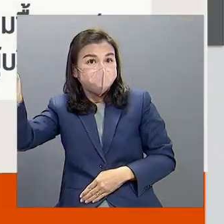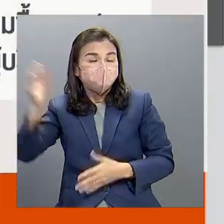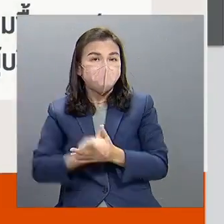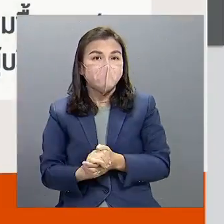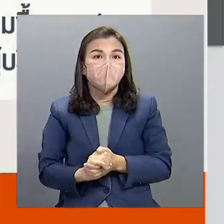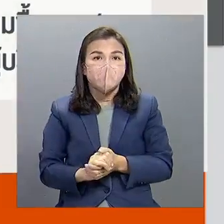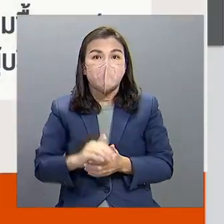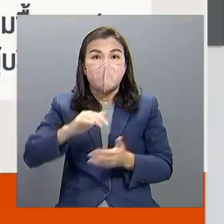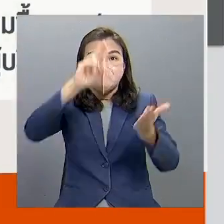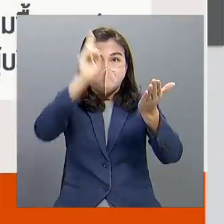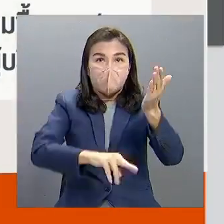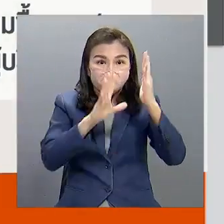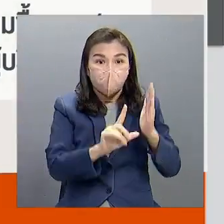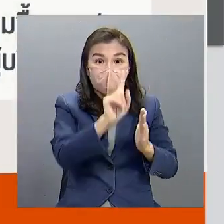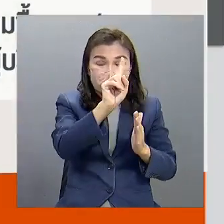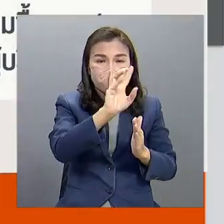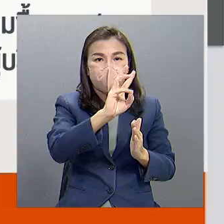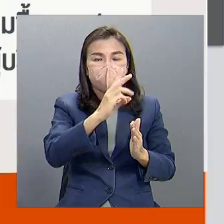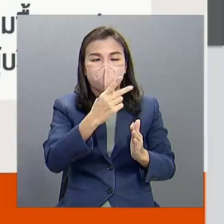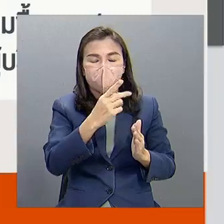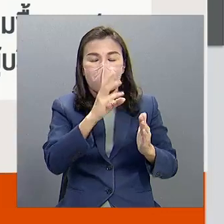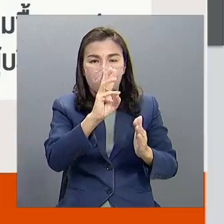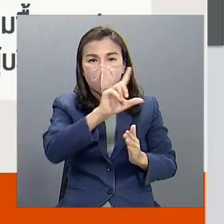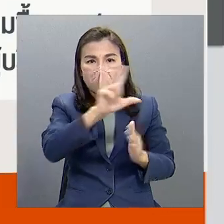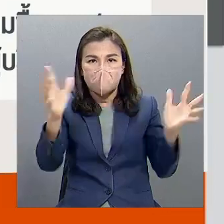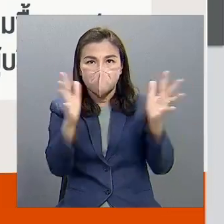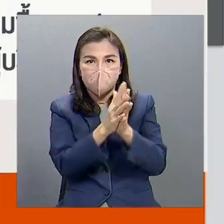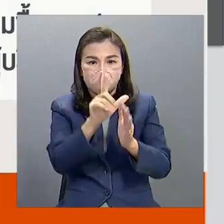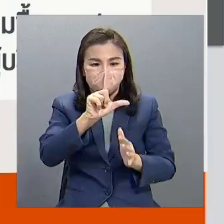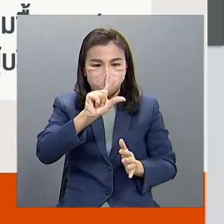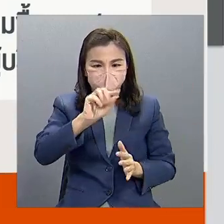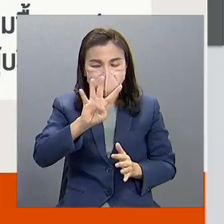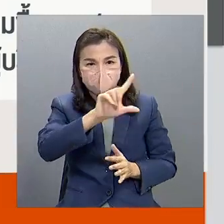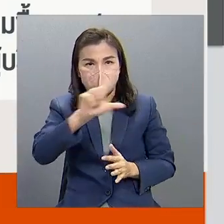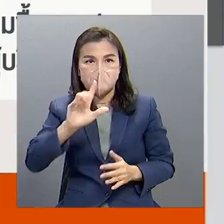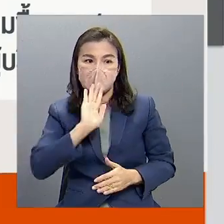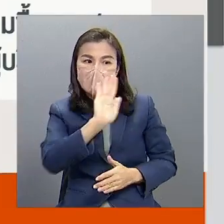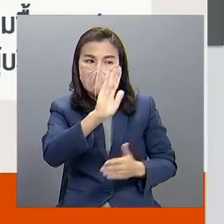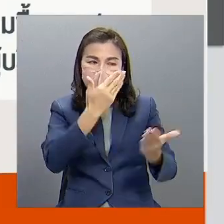ล้านบาทรวม24ล้านบาทห้ามซื้อขายสินทรัพย์ดิจิทัล6เดือน